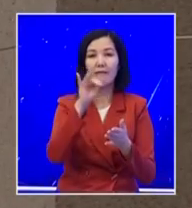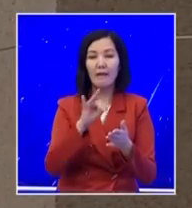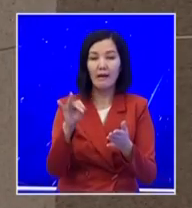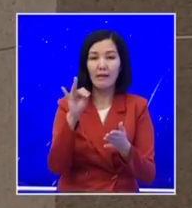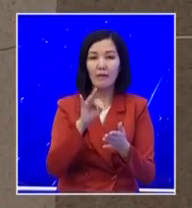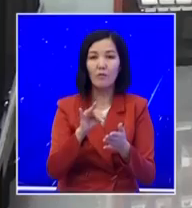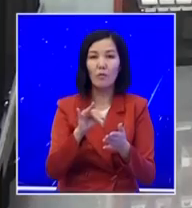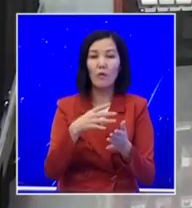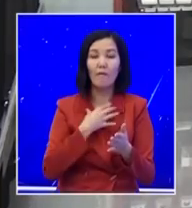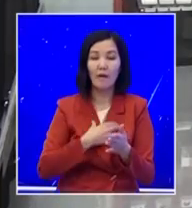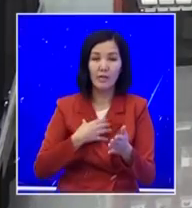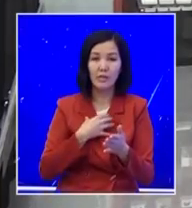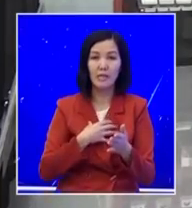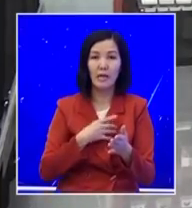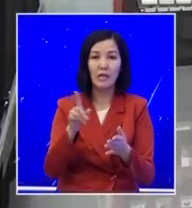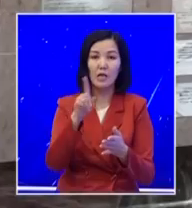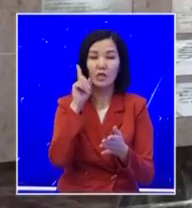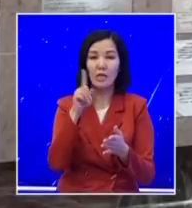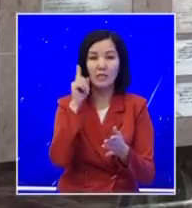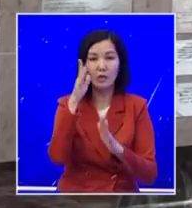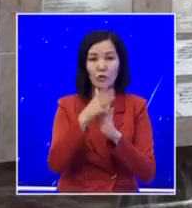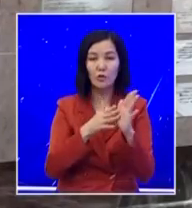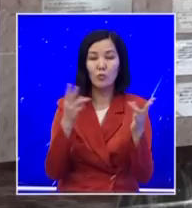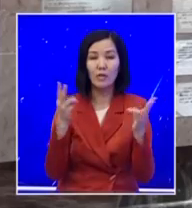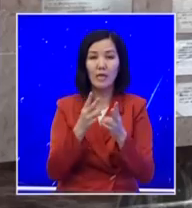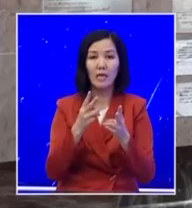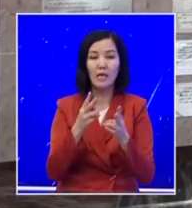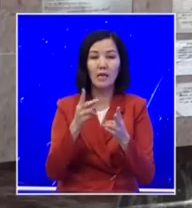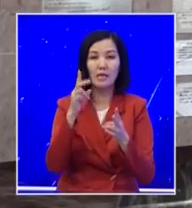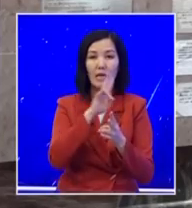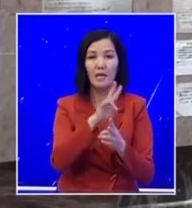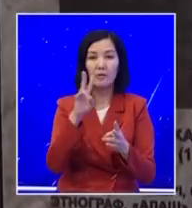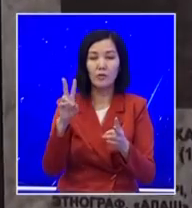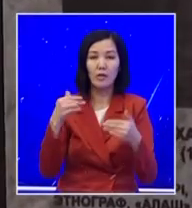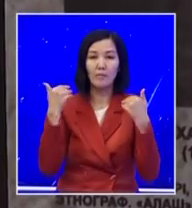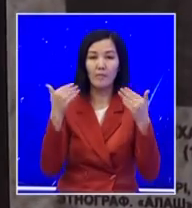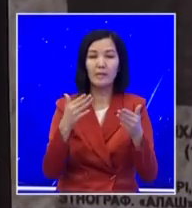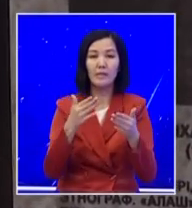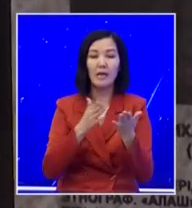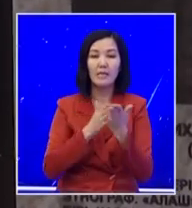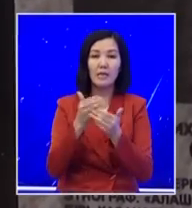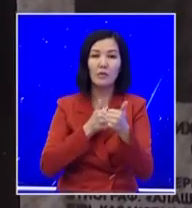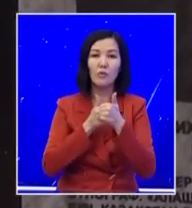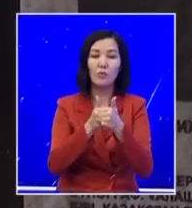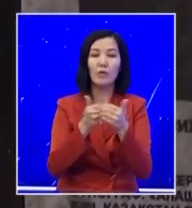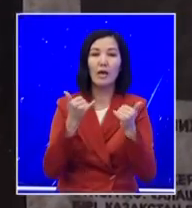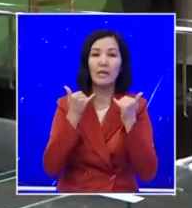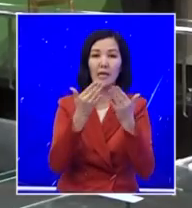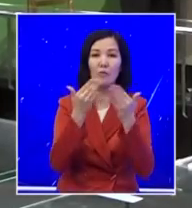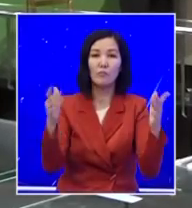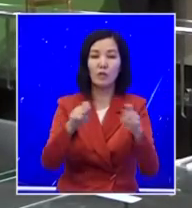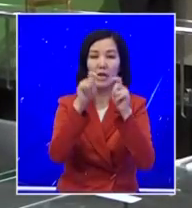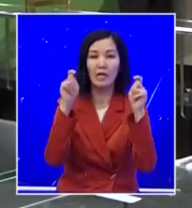ертеңі бұлыңғыр. Елбасы бастамасымен 2018 жылы Талғар ауданындағы Жаңалық ауылында саяси қуғын сүргін құрбандарына арналған музей